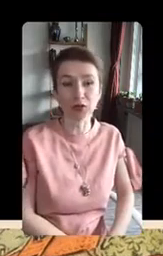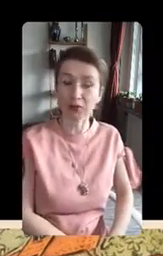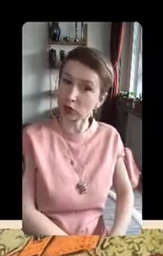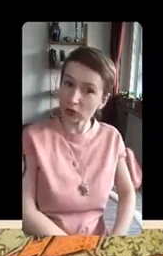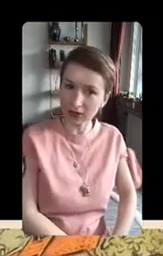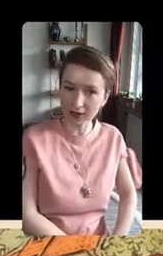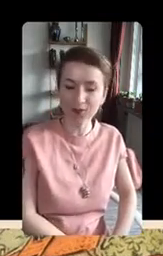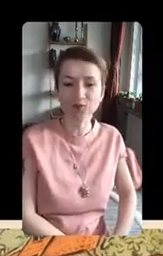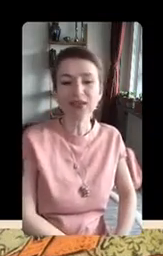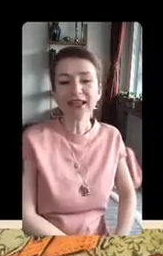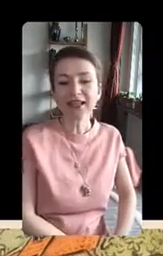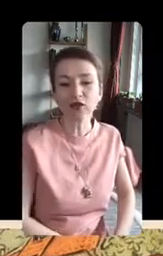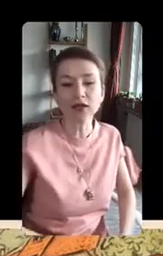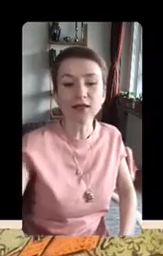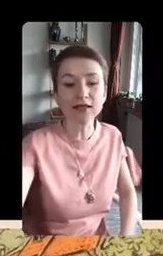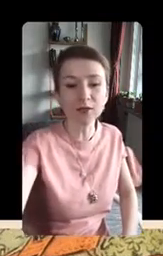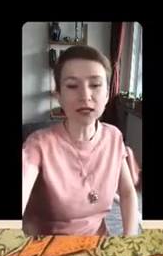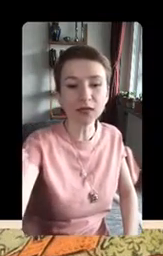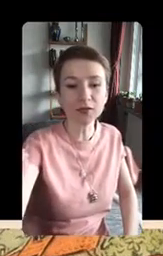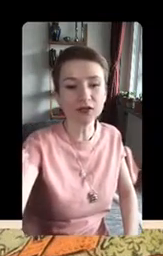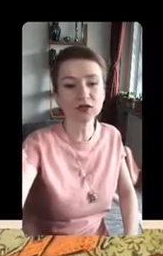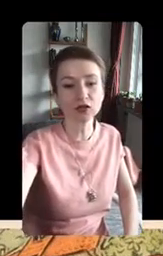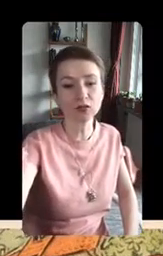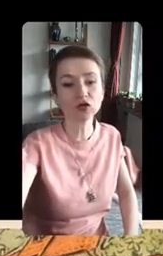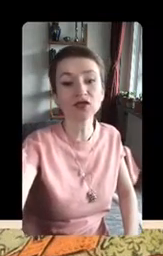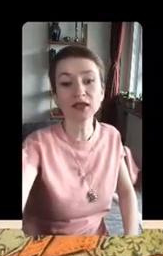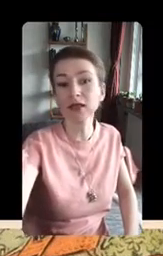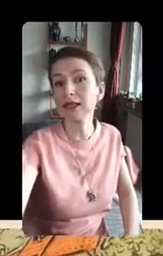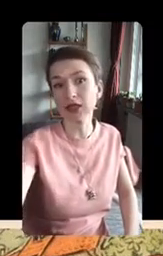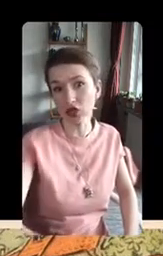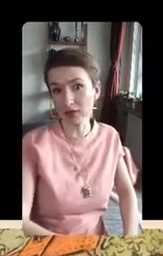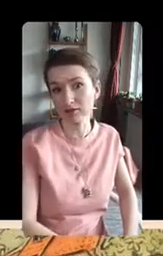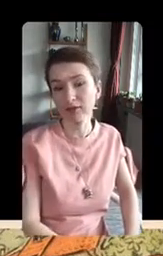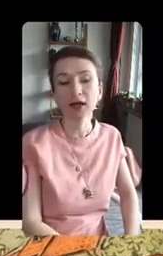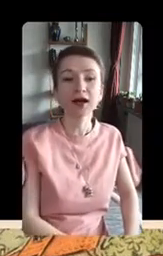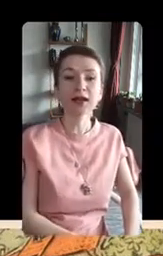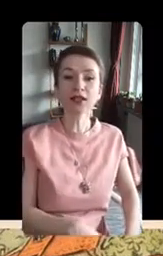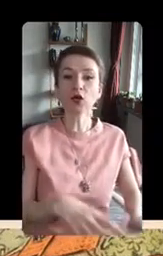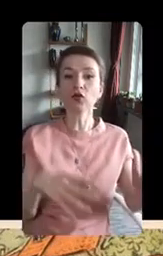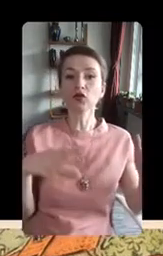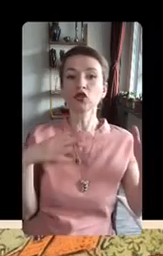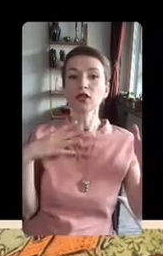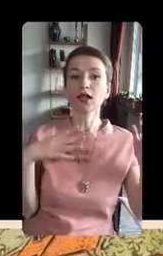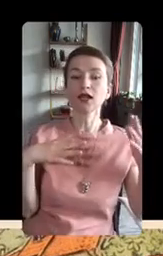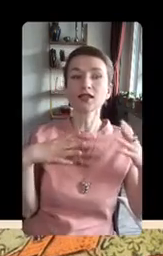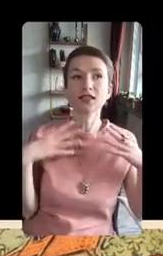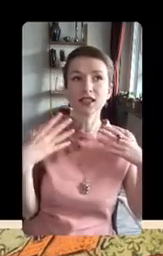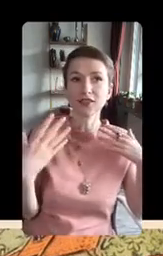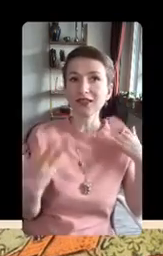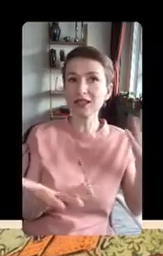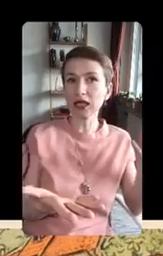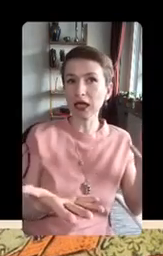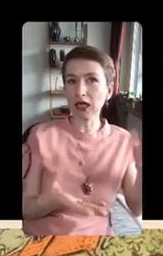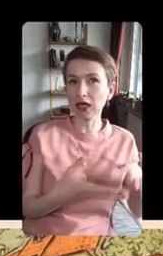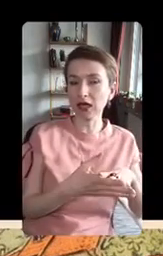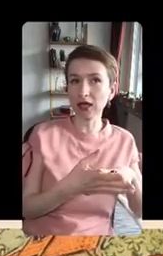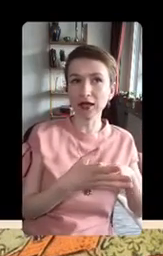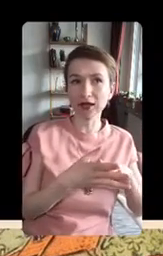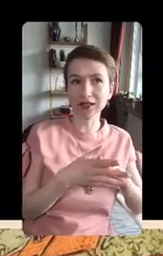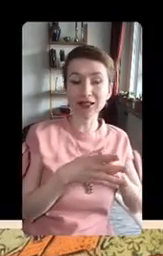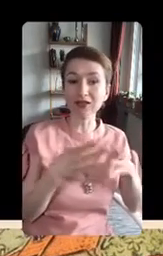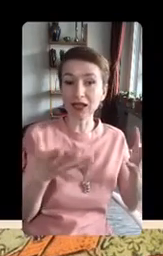общими вопросами, но нет. Так вот, на самом деле про шведскую семью шведы не слышали. Это такое вот чисто